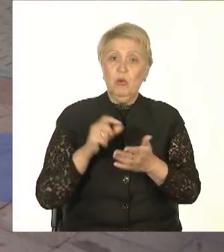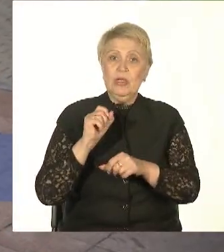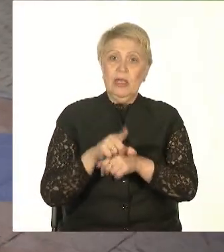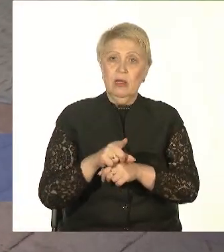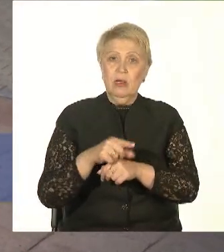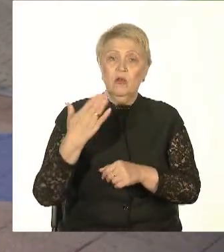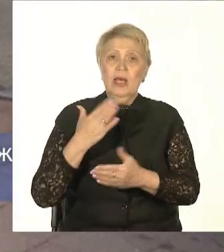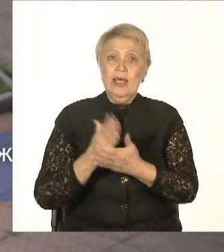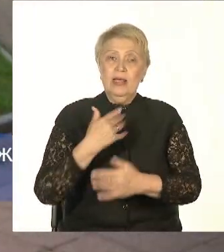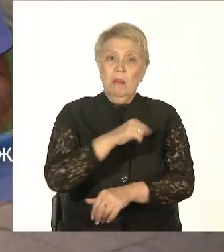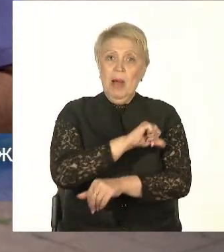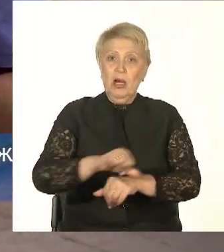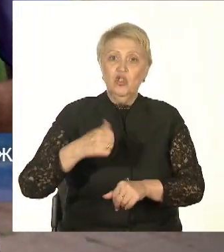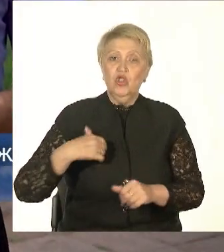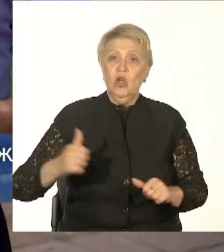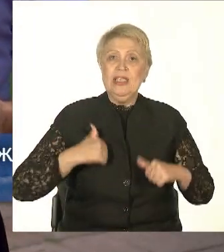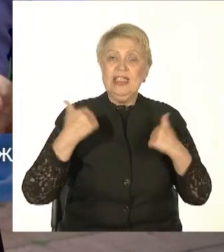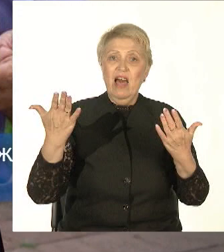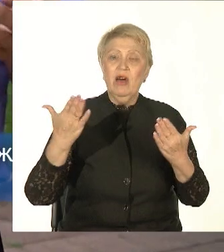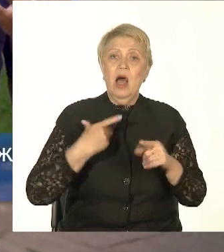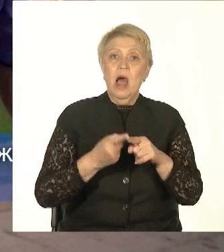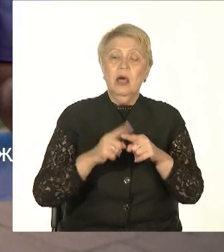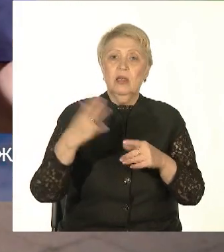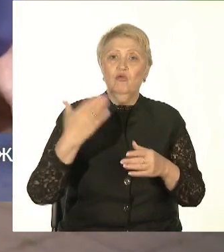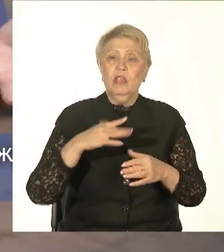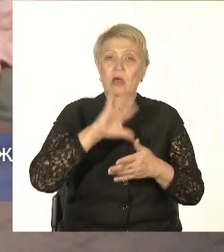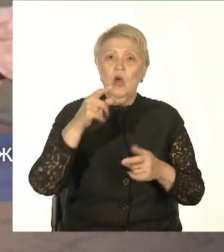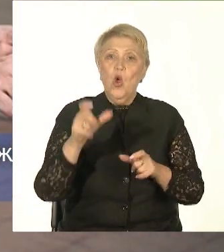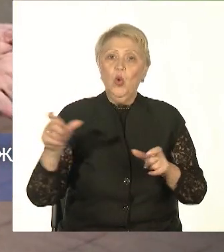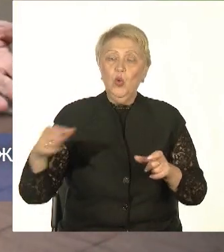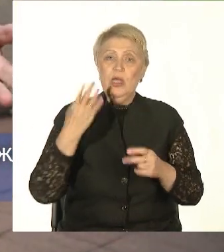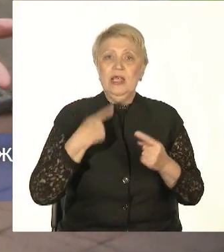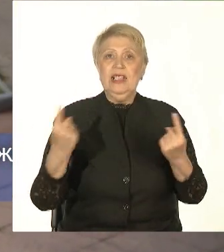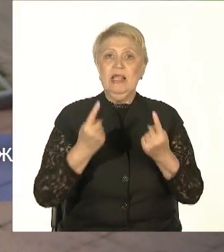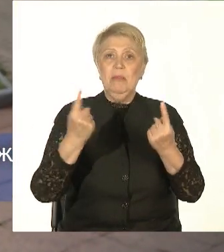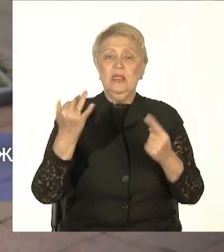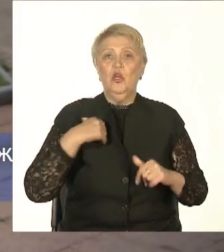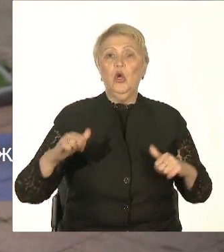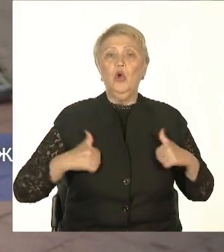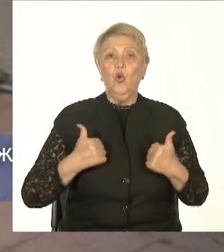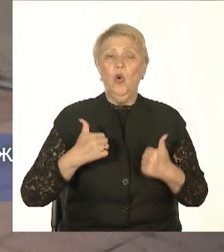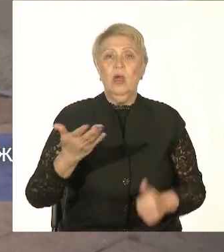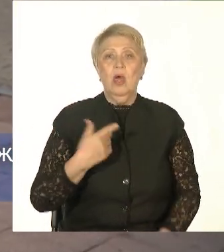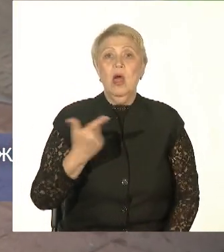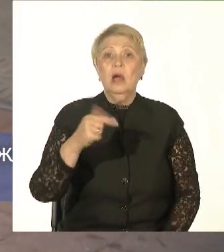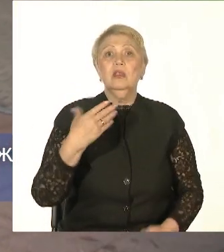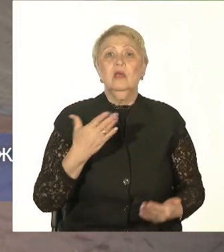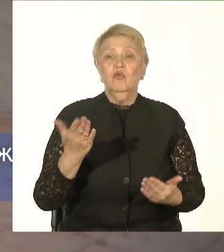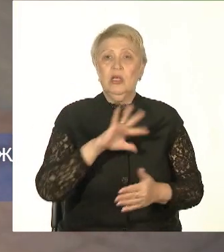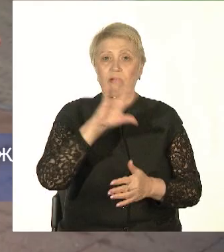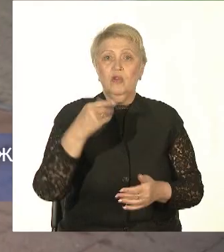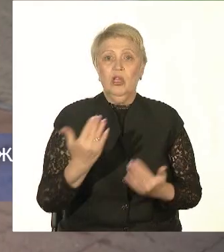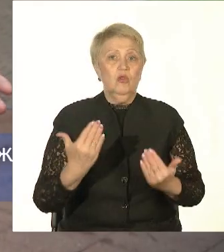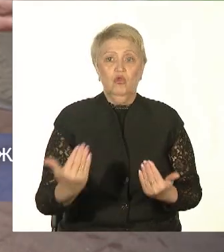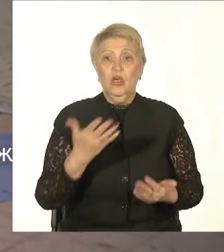Пограничная слава – это люди, события и герои. Где они здесь? Почти нет.